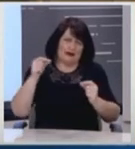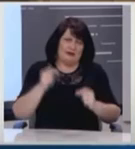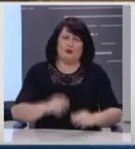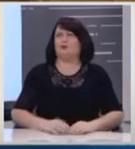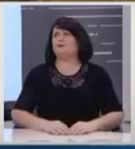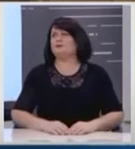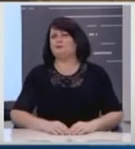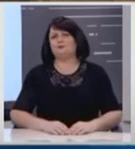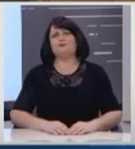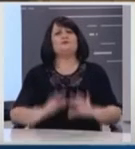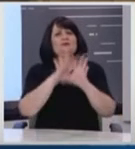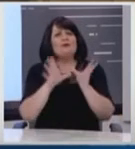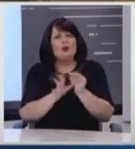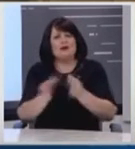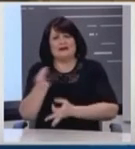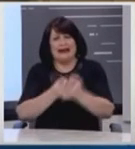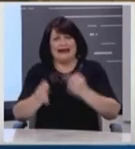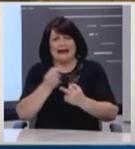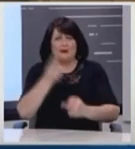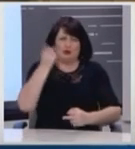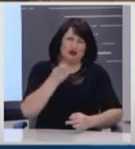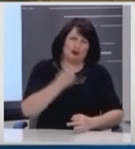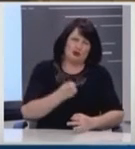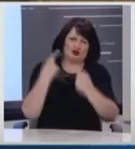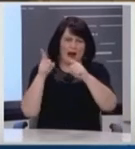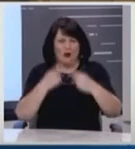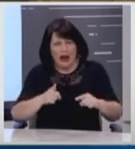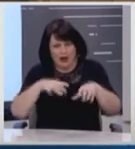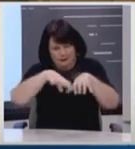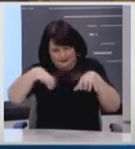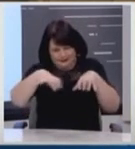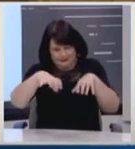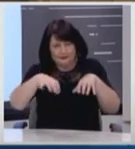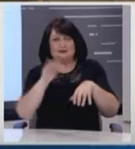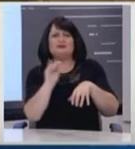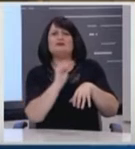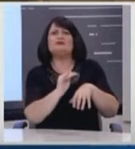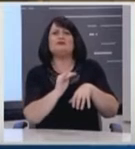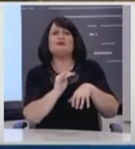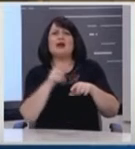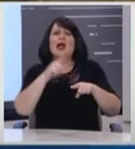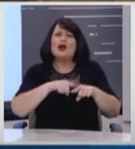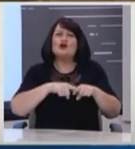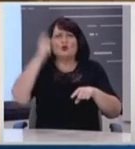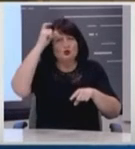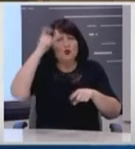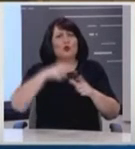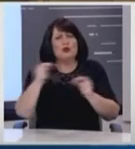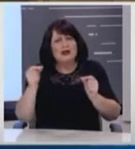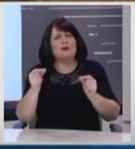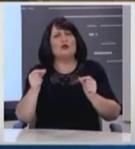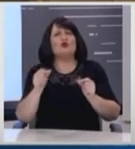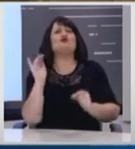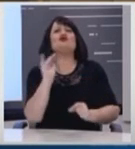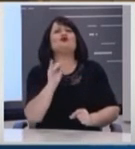αυτοί επικαλούνται τον συσχετισμό, στην πραγματικότητα καλούν τους λαούς, ελληνικό, τουρκικό, κυπριακό, άλλους